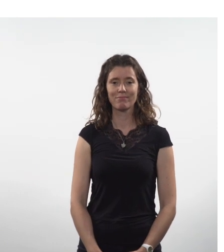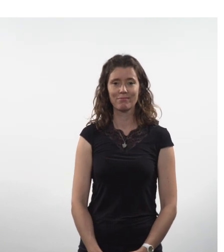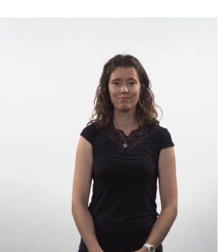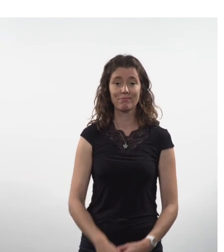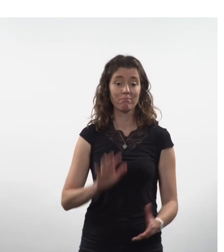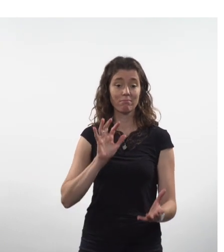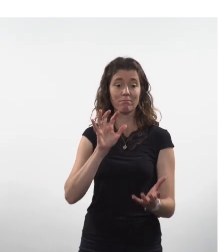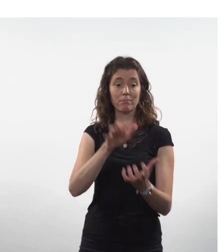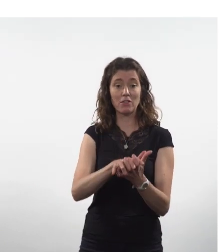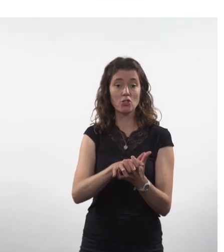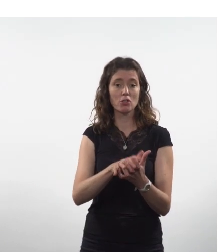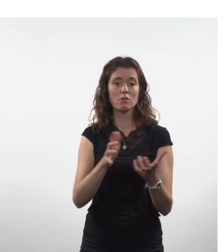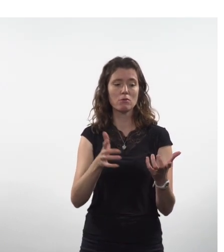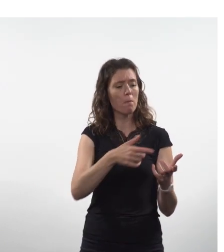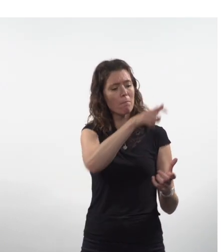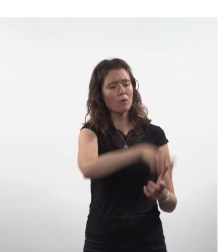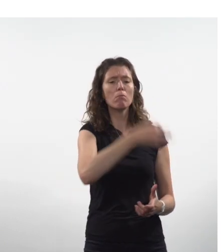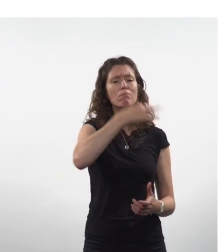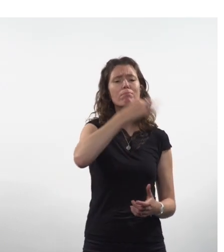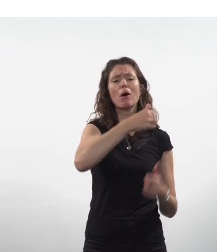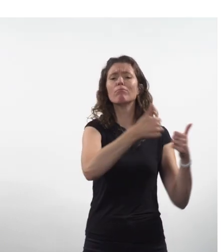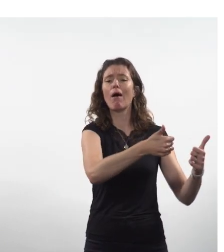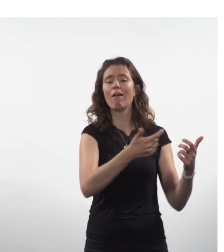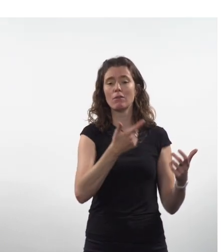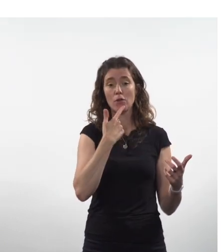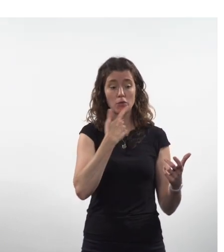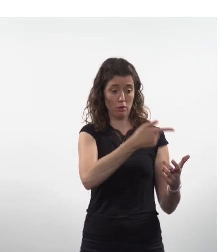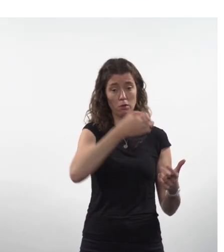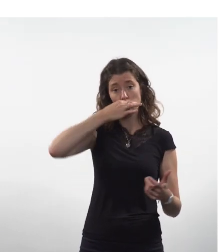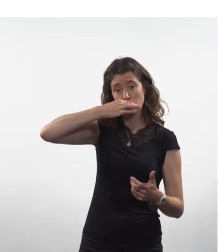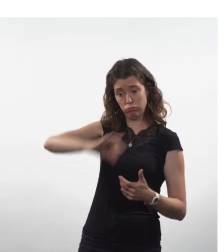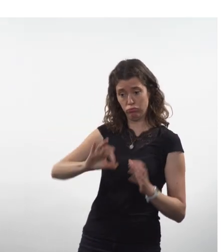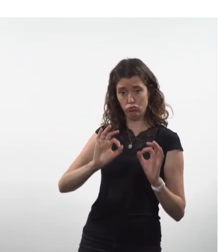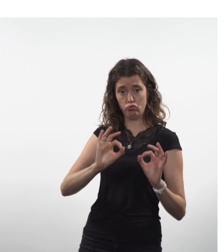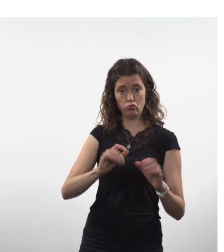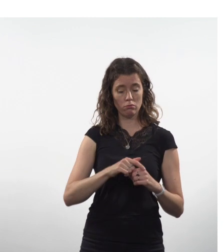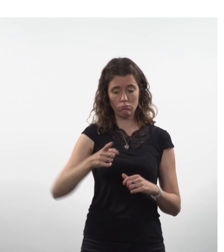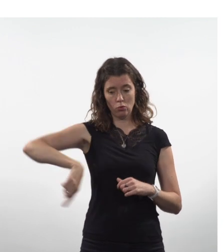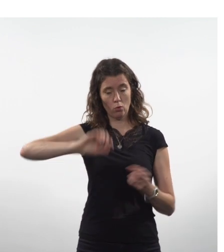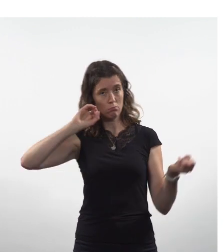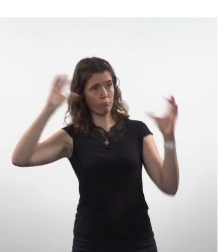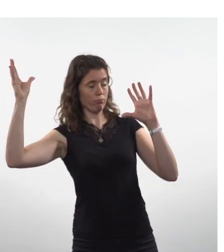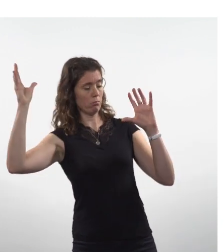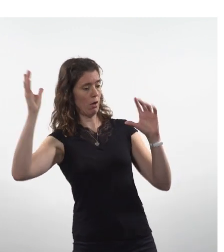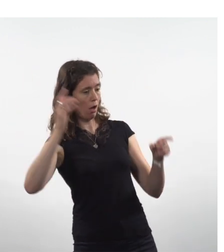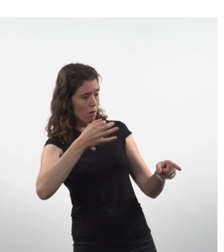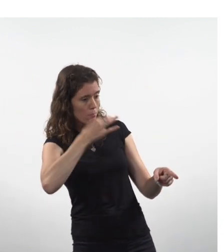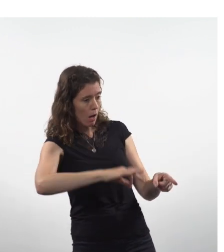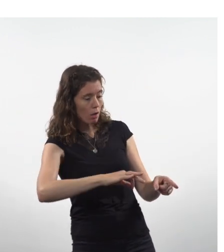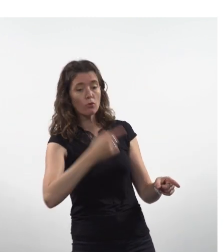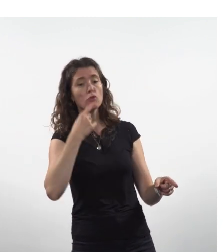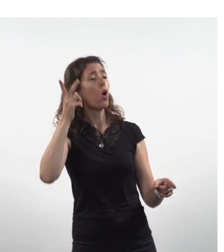Le piège par rapport à parler bien, c'est qu'un patient va s'exprimer oralement très correctement et nous, dans nos représentations, on se dit s'il parle, il